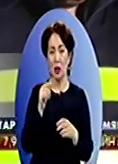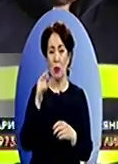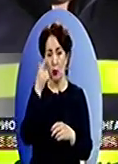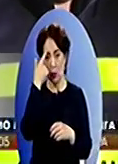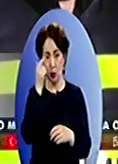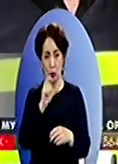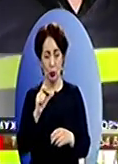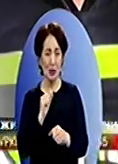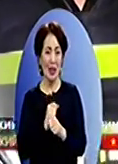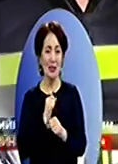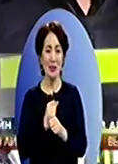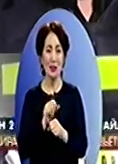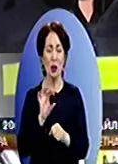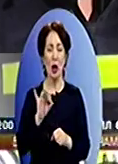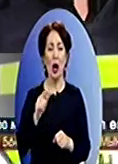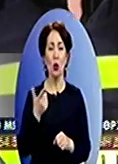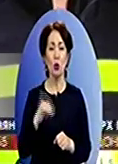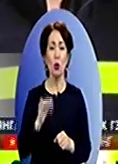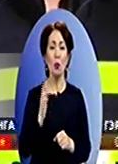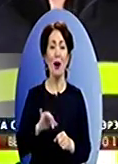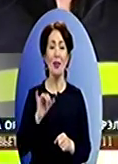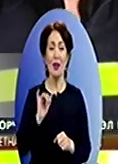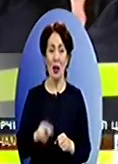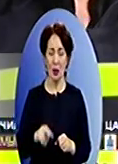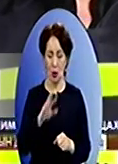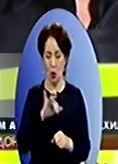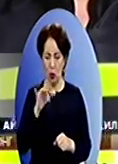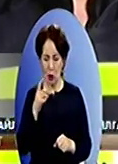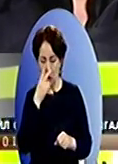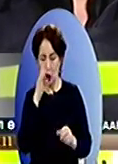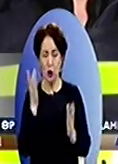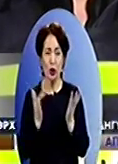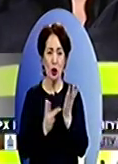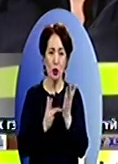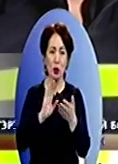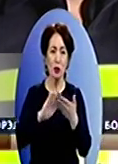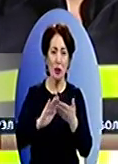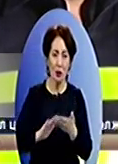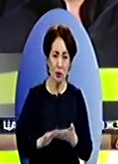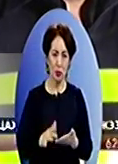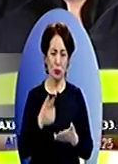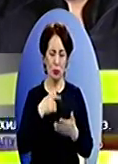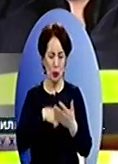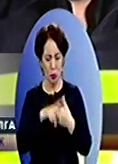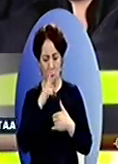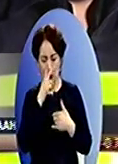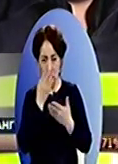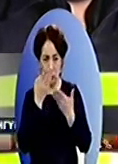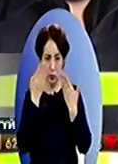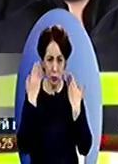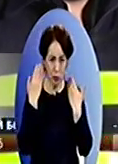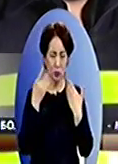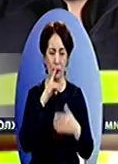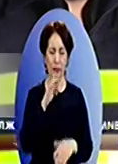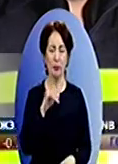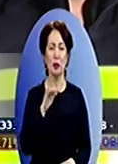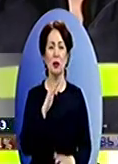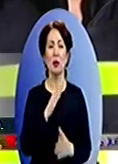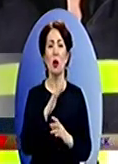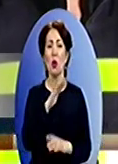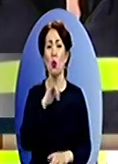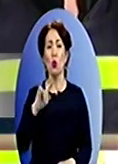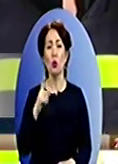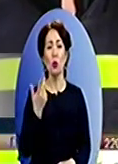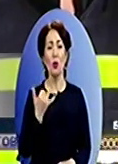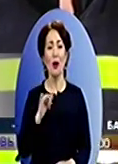энэ уурхайн одоо технологийн хамгийн танилцах яг бодит байдлыг үүсгэж тэгэхээр цаашлаад бид энэ уурхатаа холбогдуулаад